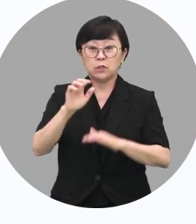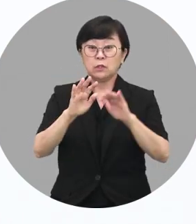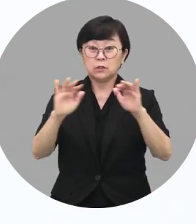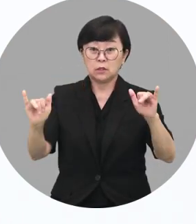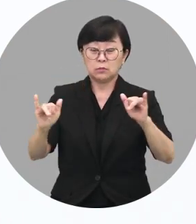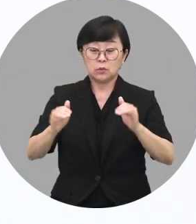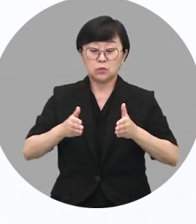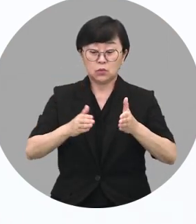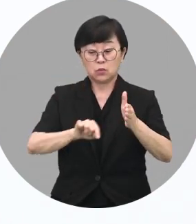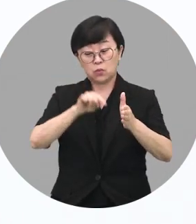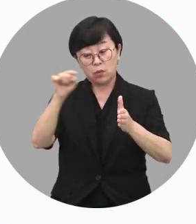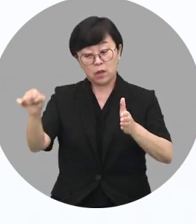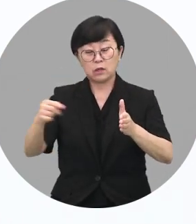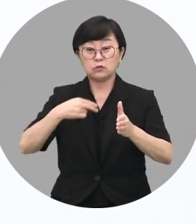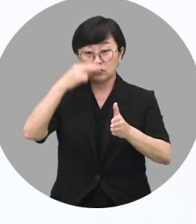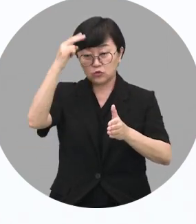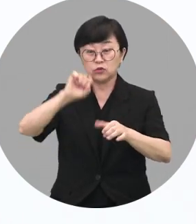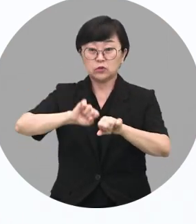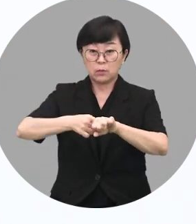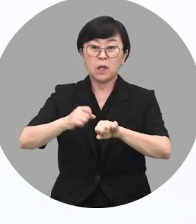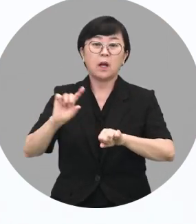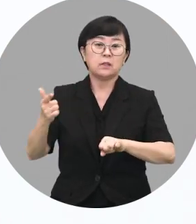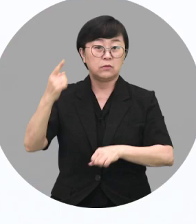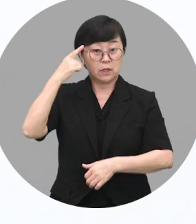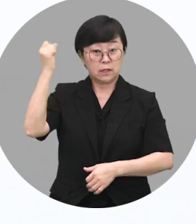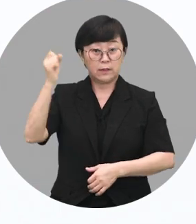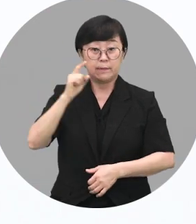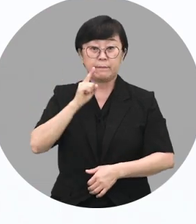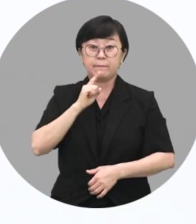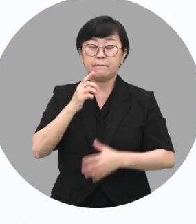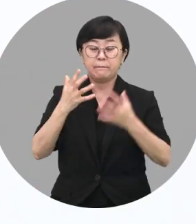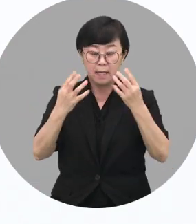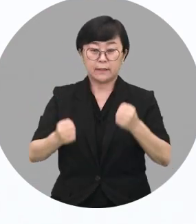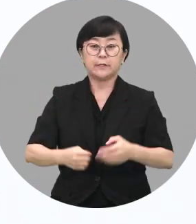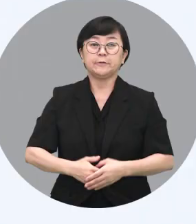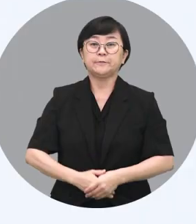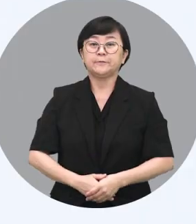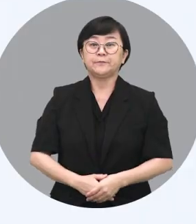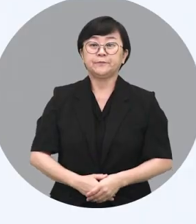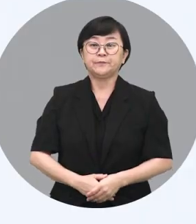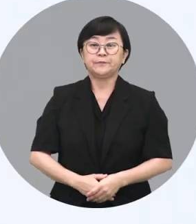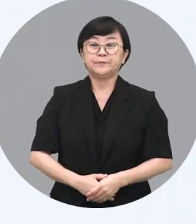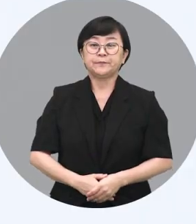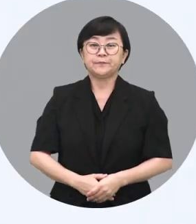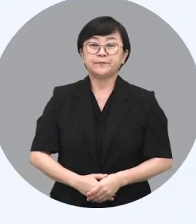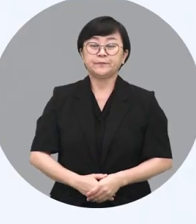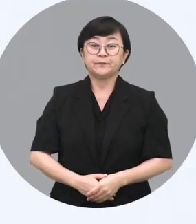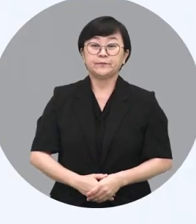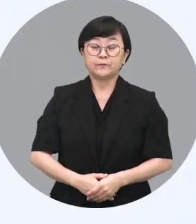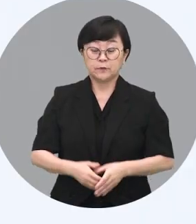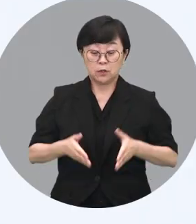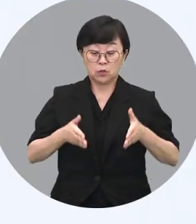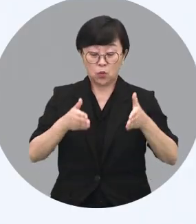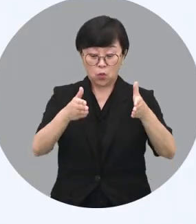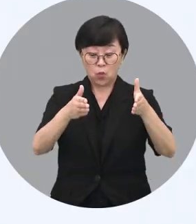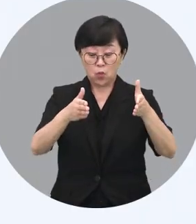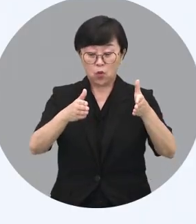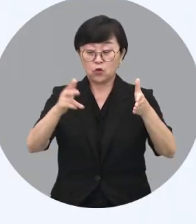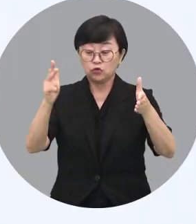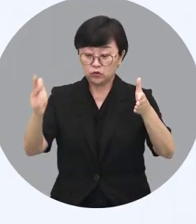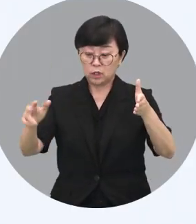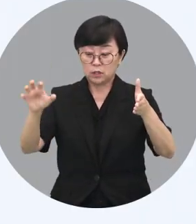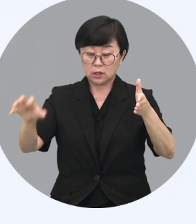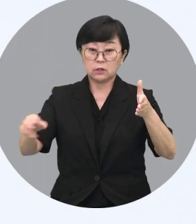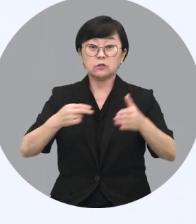운전자들은 도로 외에서는 음주운전 처벌 대상이 아니라고 생각하는 경우가 상당히 많습니다. 그러니까 도로든